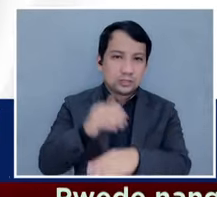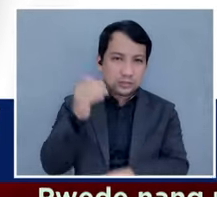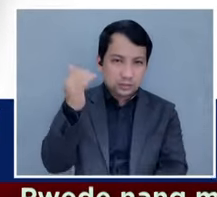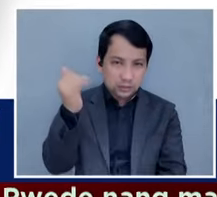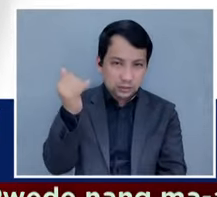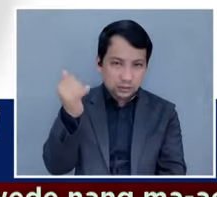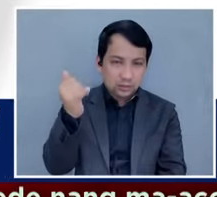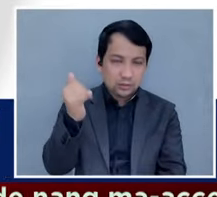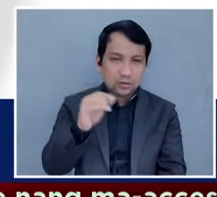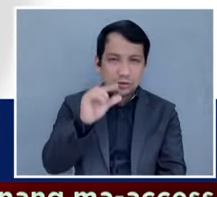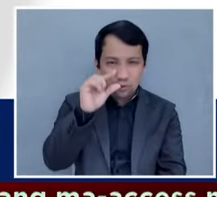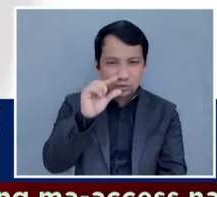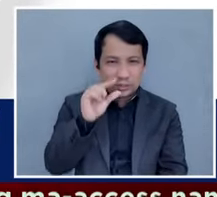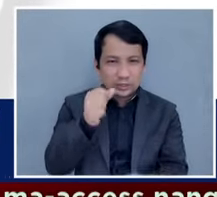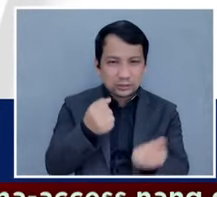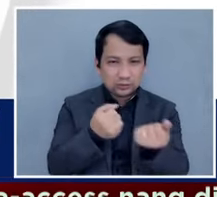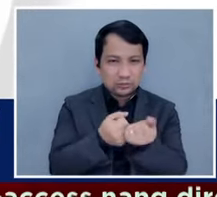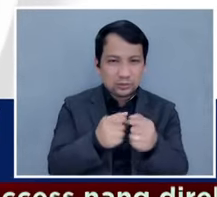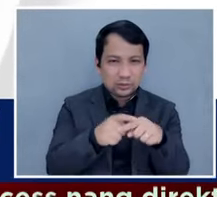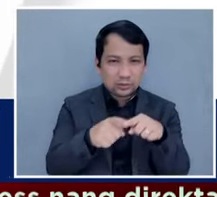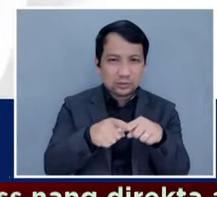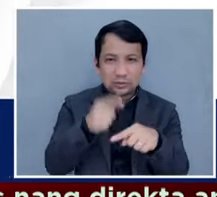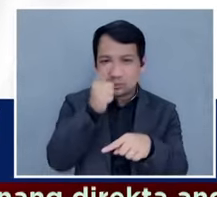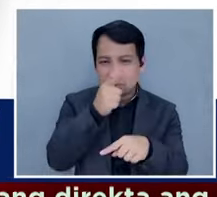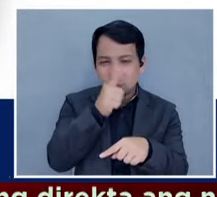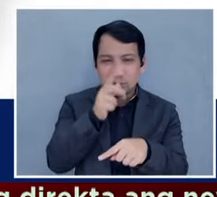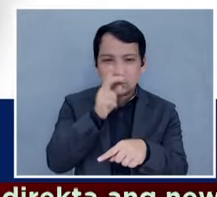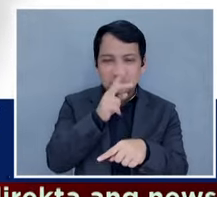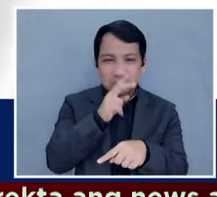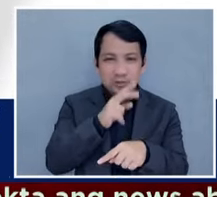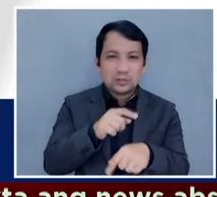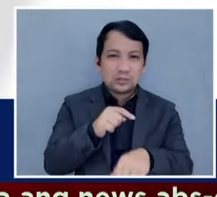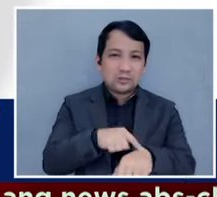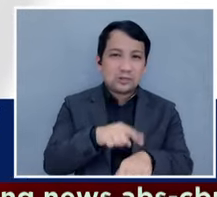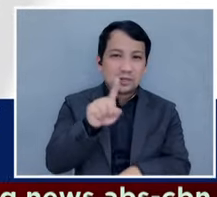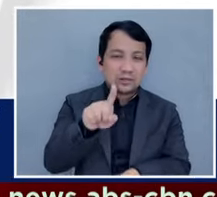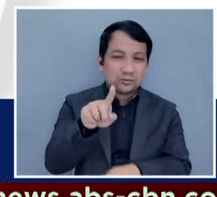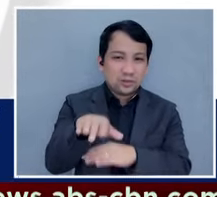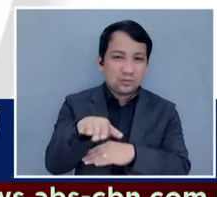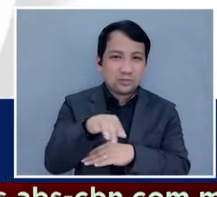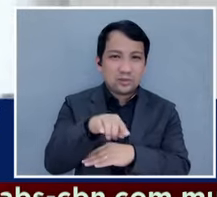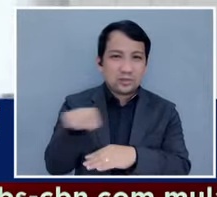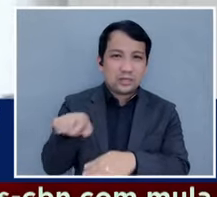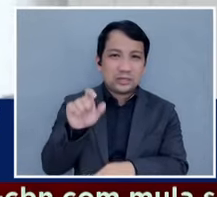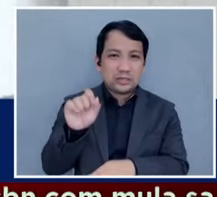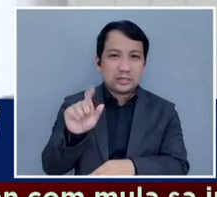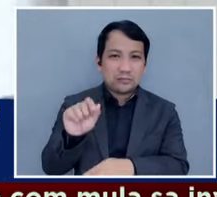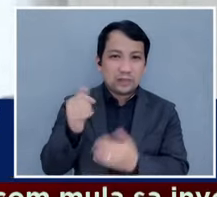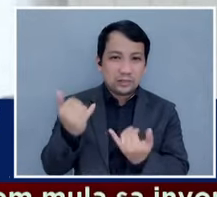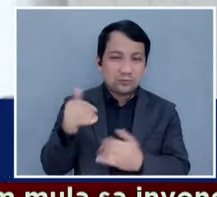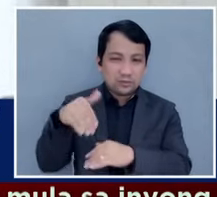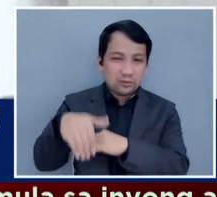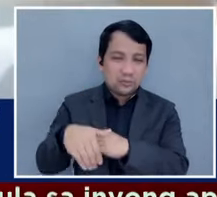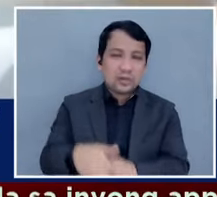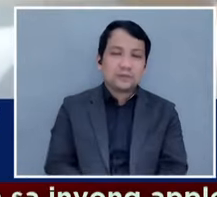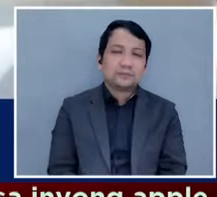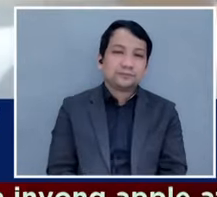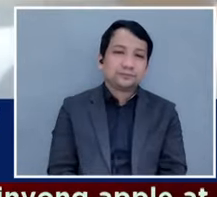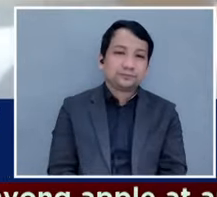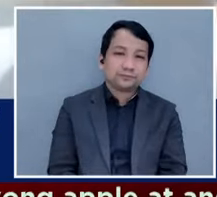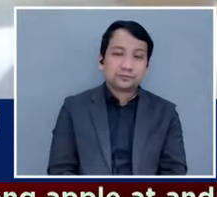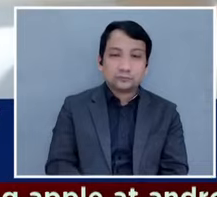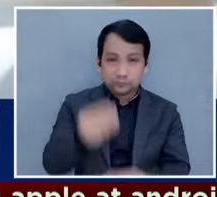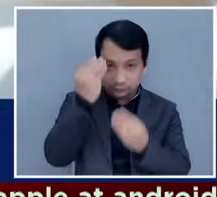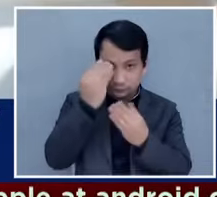manipisang reserbang power sa Luzon at Visayas mula alauna ng hapon hanggang alas 11 ngayong gabi. Nalinaw naman ng gobyerno na